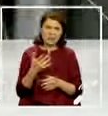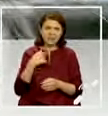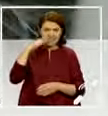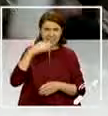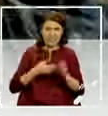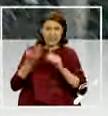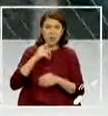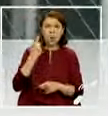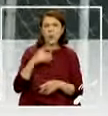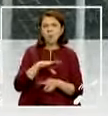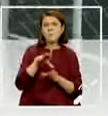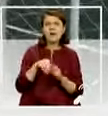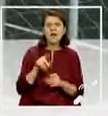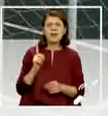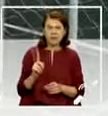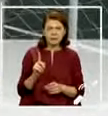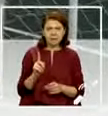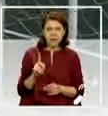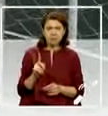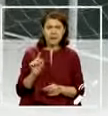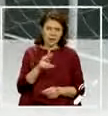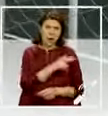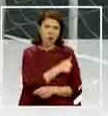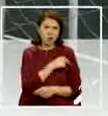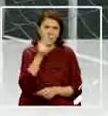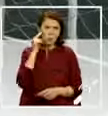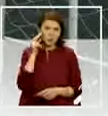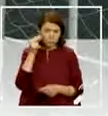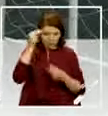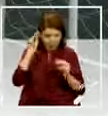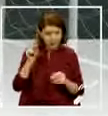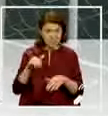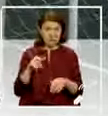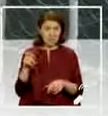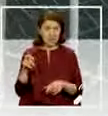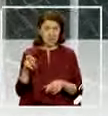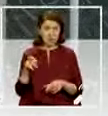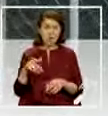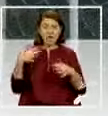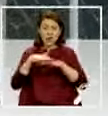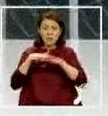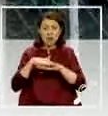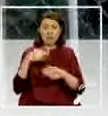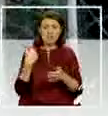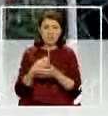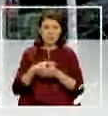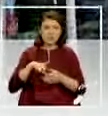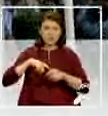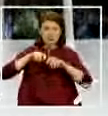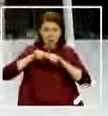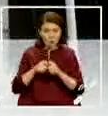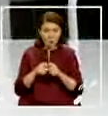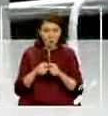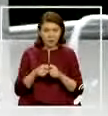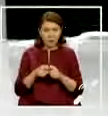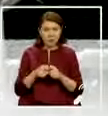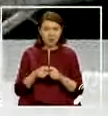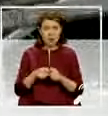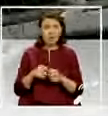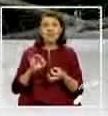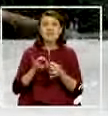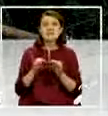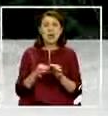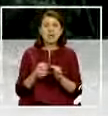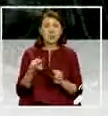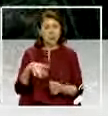zile părintele unui elev de la cunoscutul liceu i-a semnalat ministrul educației că plasa ruptă a unei porți de pe terenul de fotbal